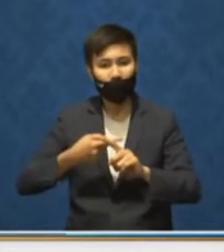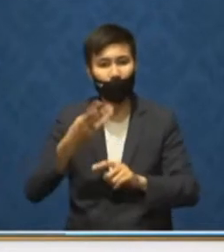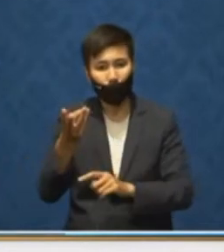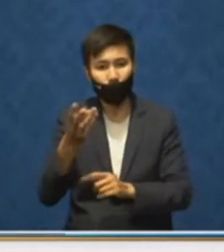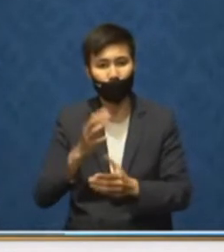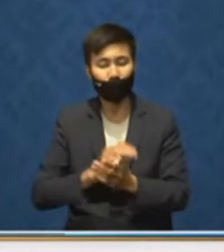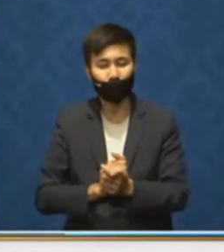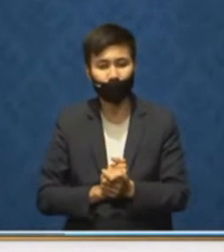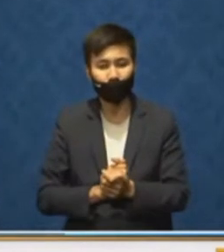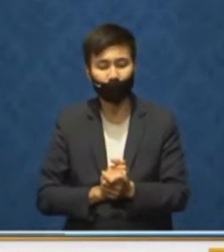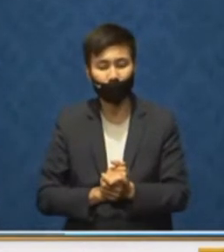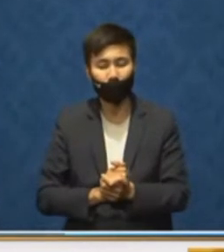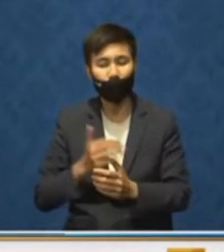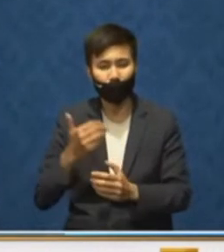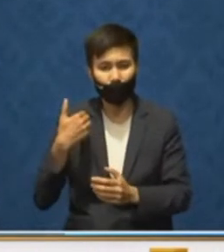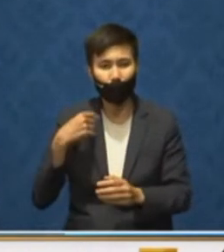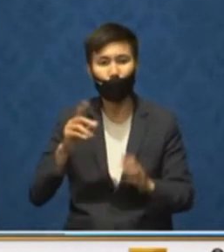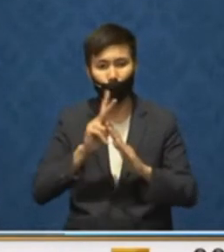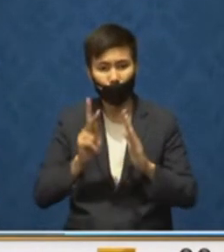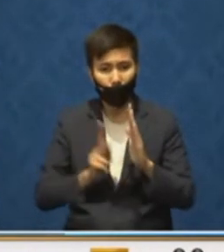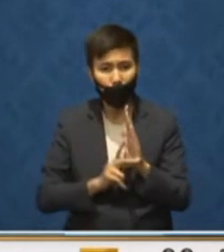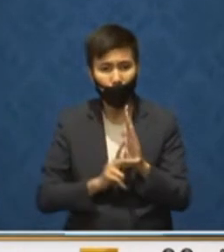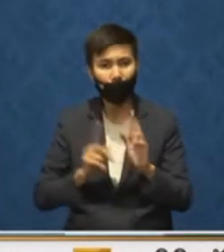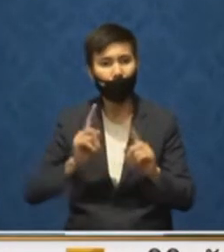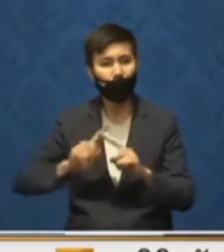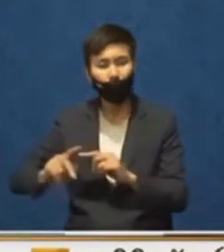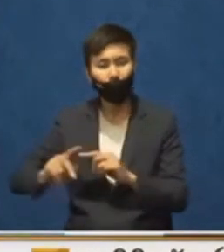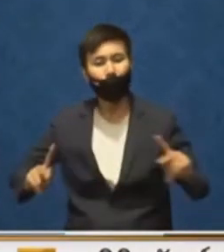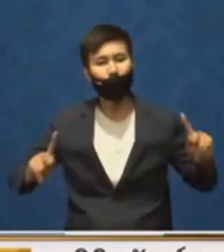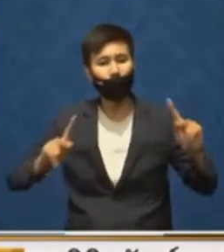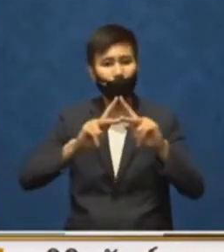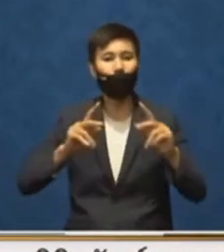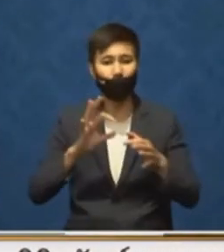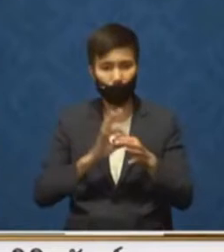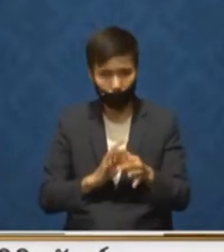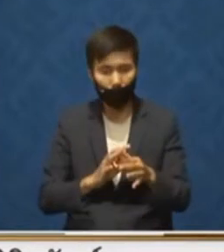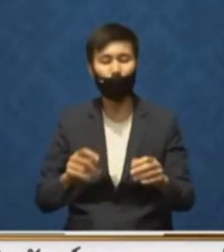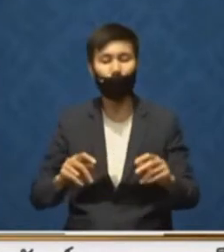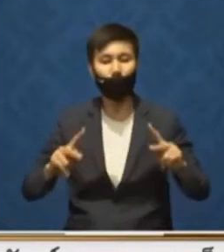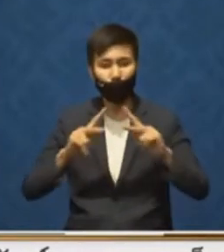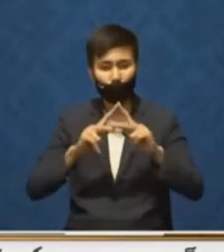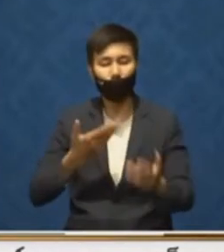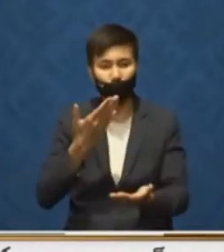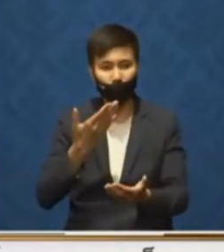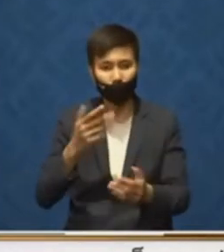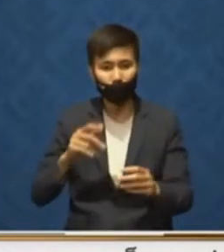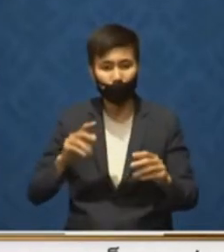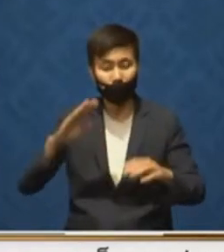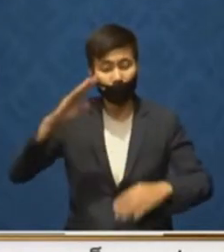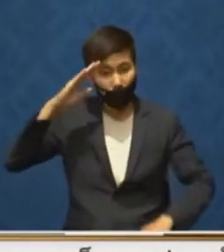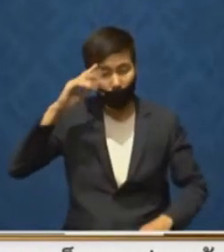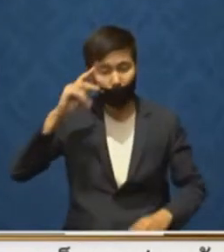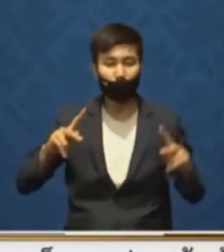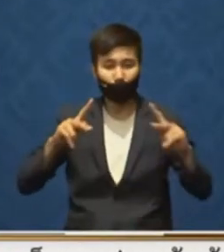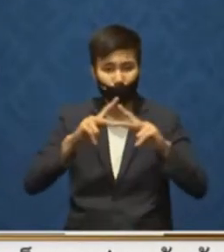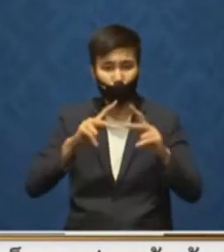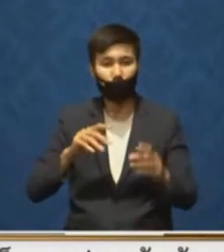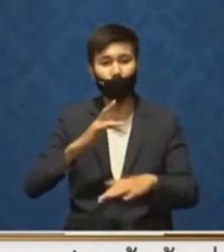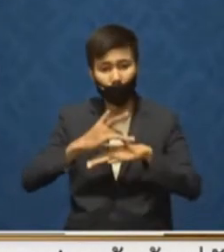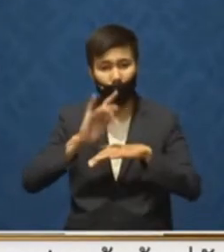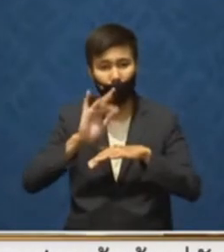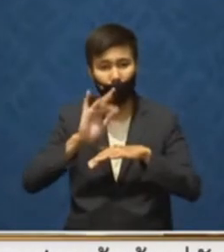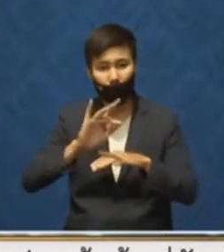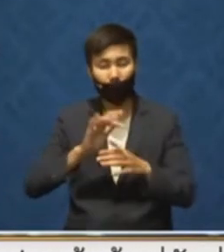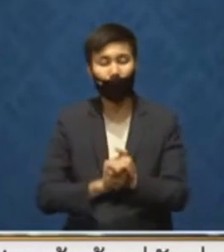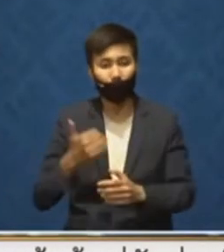มันมีหลายอย่างด้วยกันทั้งกฎหมายน้องกฎหมายนี้ก็ทนแล้วก็ทรงนี้แล้วโทรมาไทยก็ต้องทราบอัตราเดี๋ยวยายหมดงานและพื้นที่ก็มี